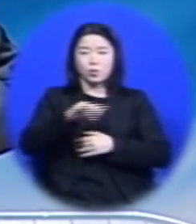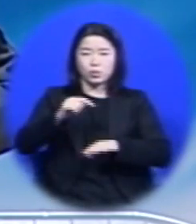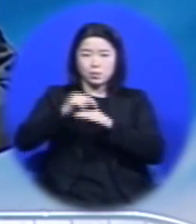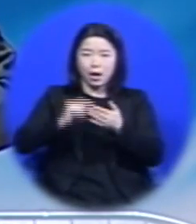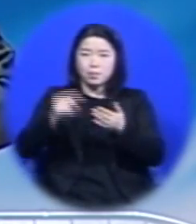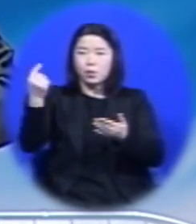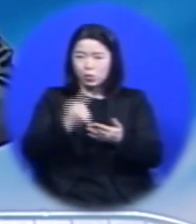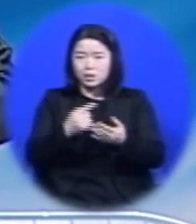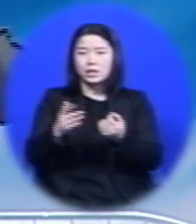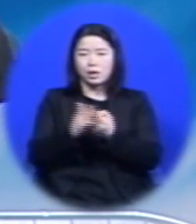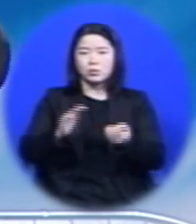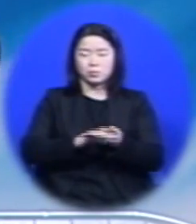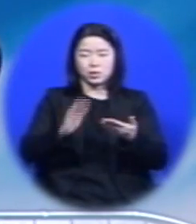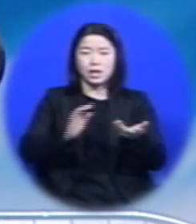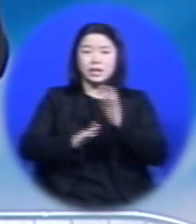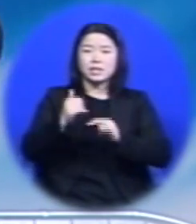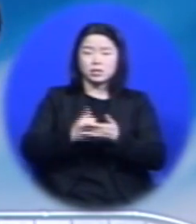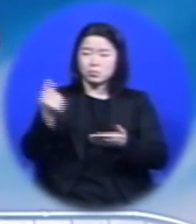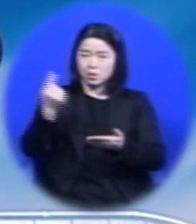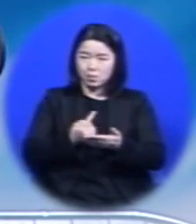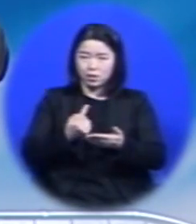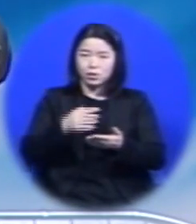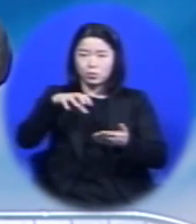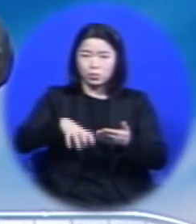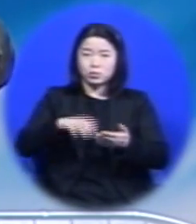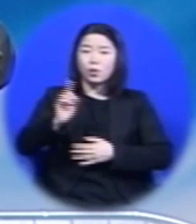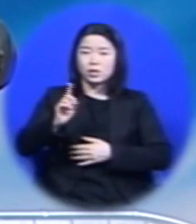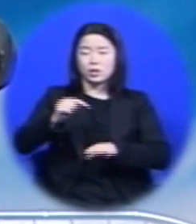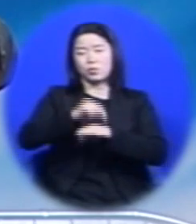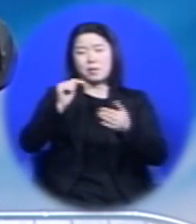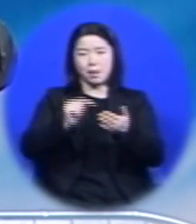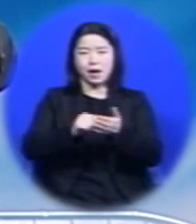임하시기 때문입니다 예수님이 임하시는 것은 우리 마음이에요